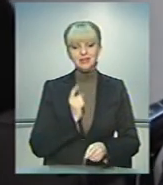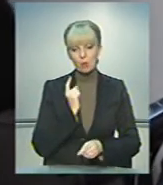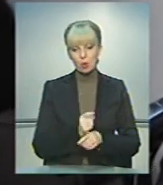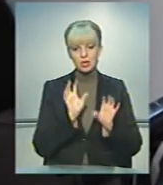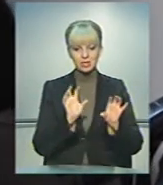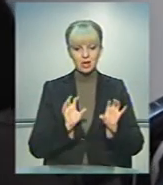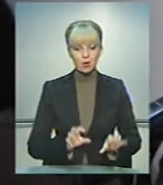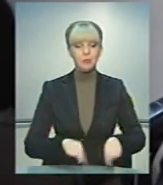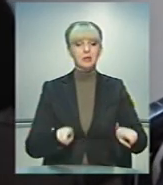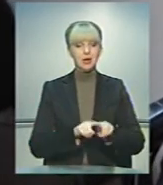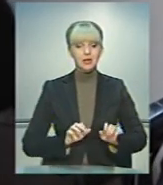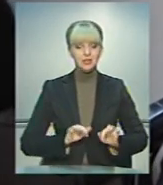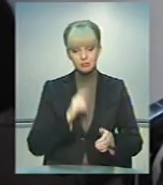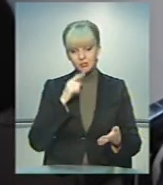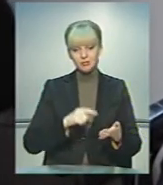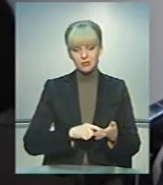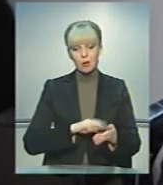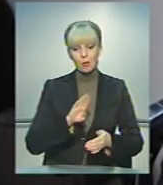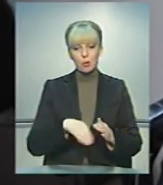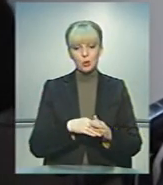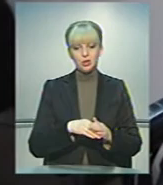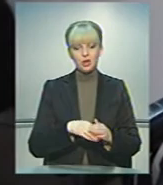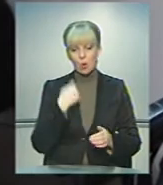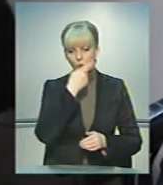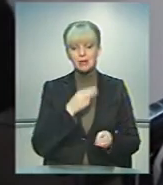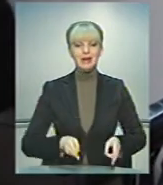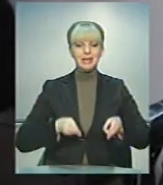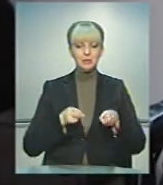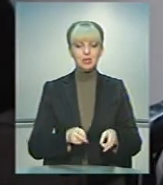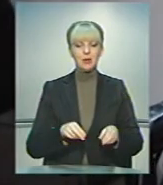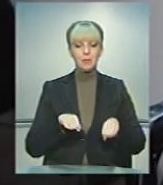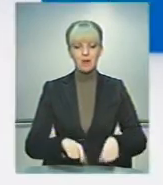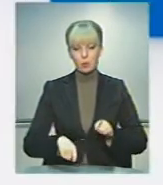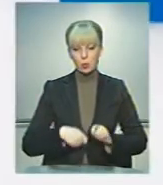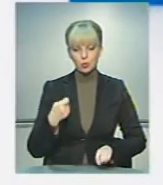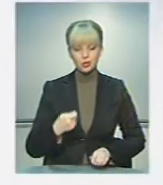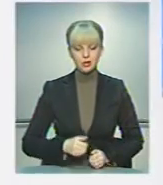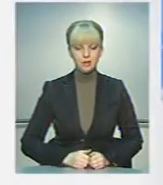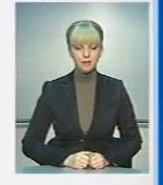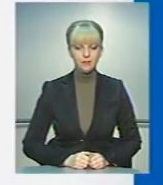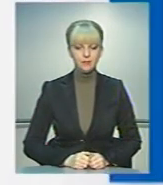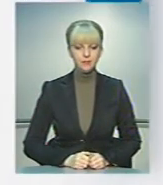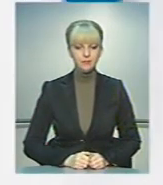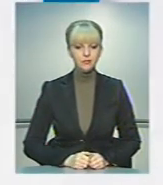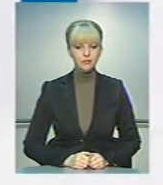забороняється законом. Такі дії підпадають під ознаки кримінального правопорушення.